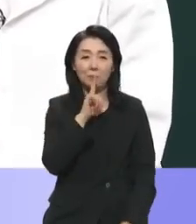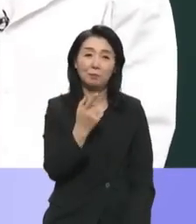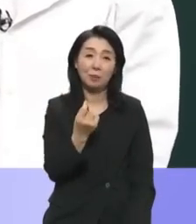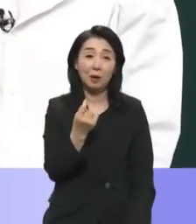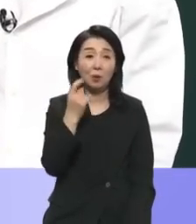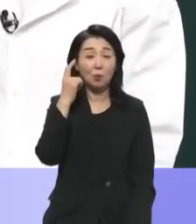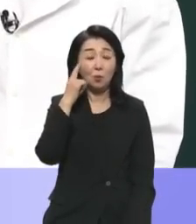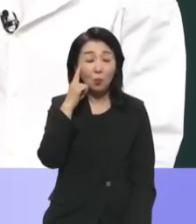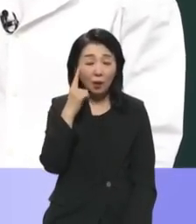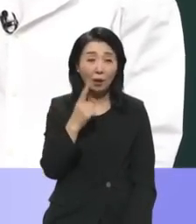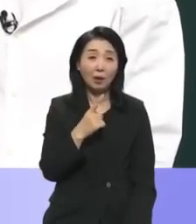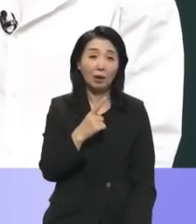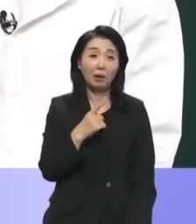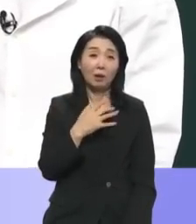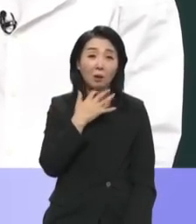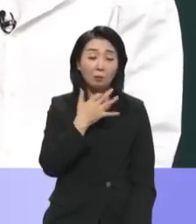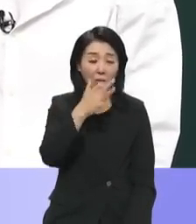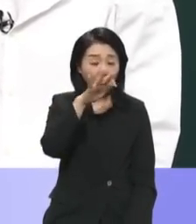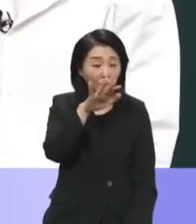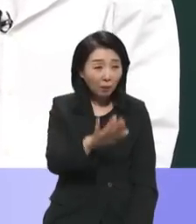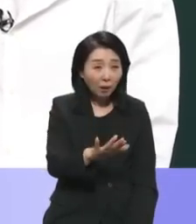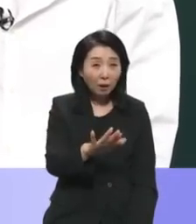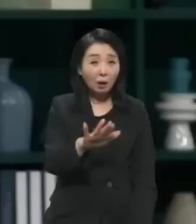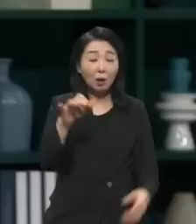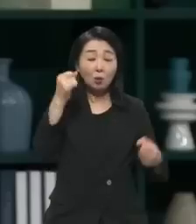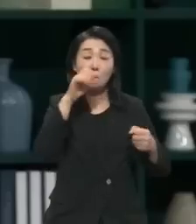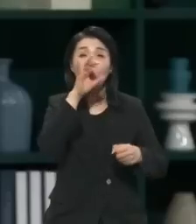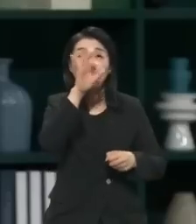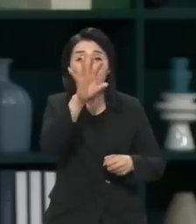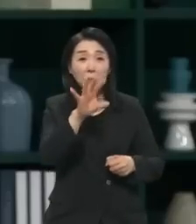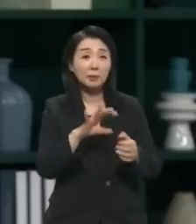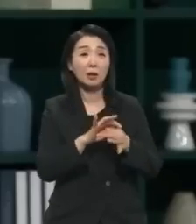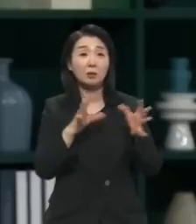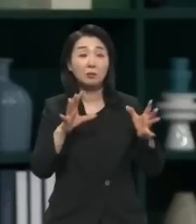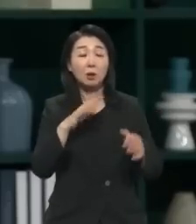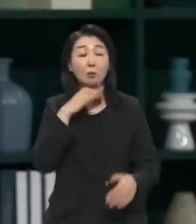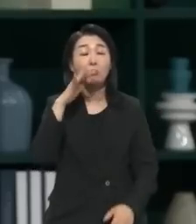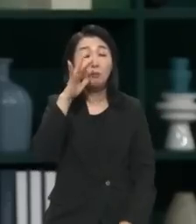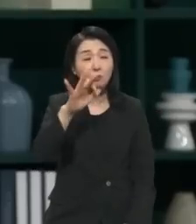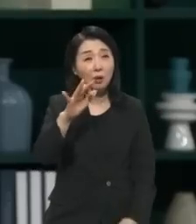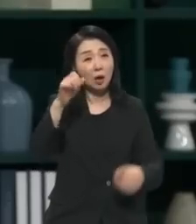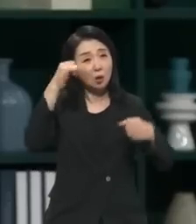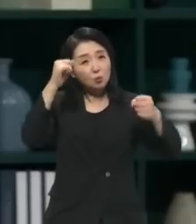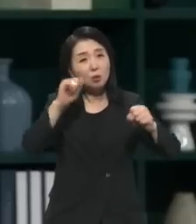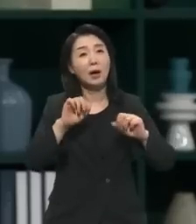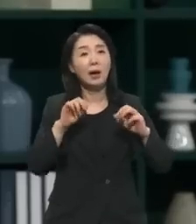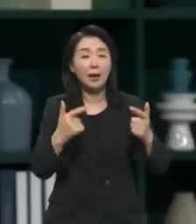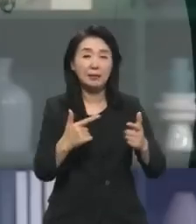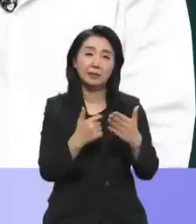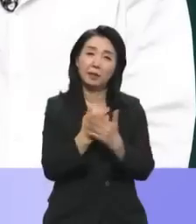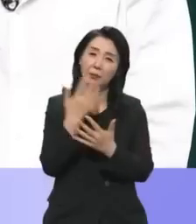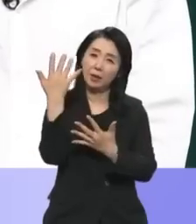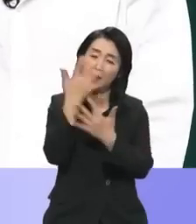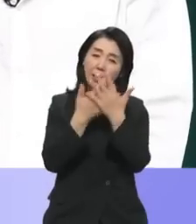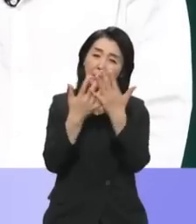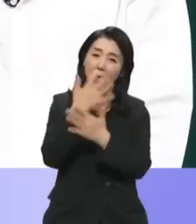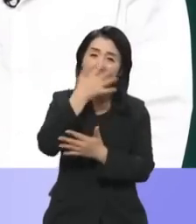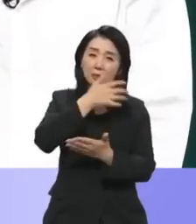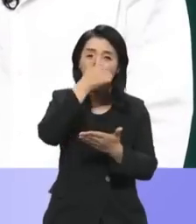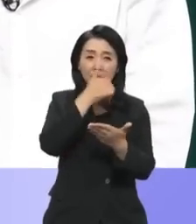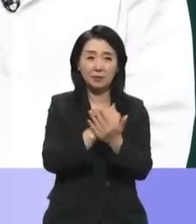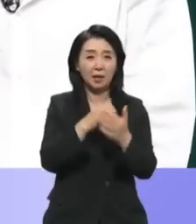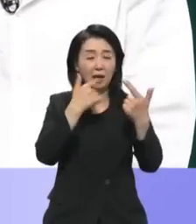왜냐면 미성년자 관람불가 공연이었다는 상관이 없는데 미성년자 관람불가 공연이 아니라서 좀 애매하다는 거고요 음란죄 아니다